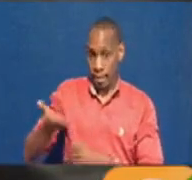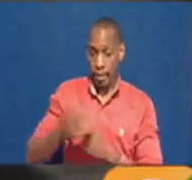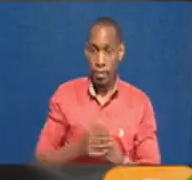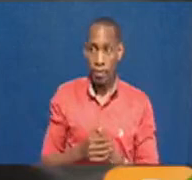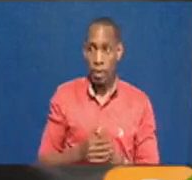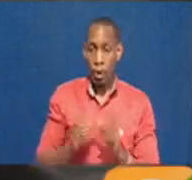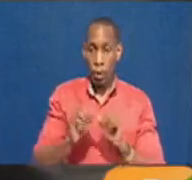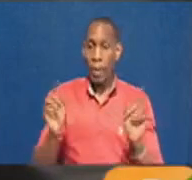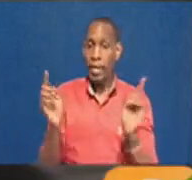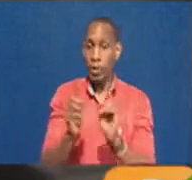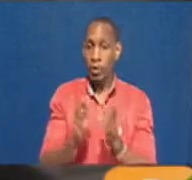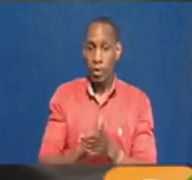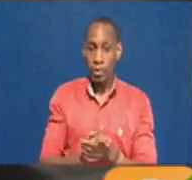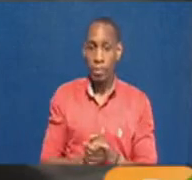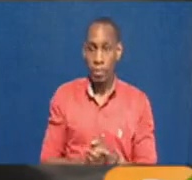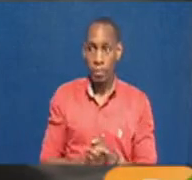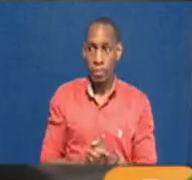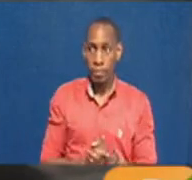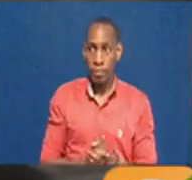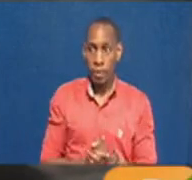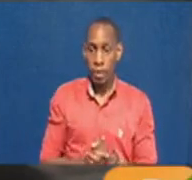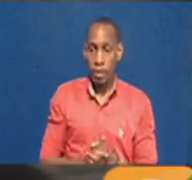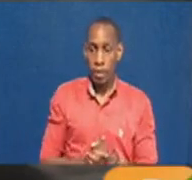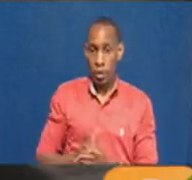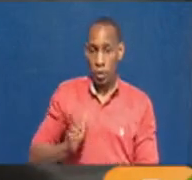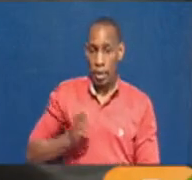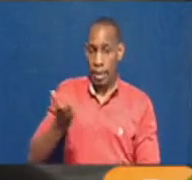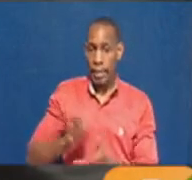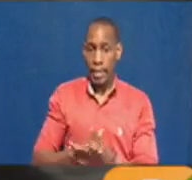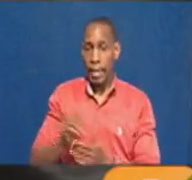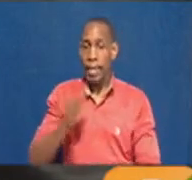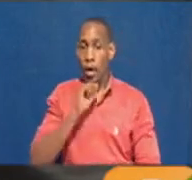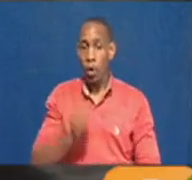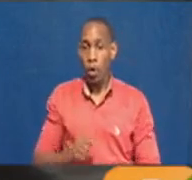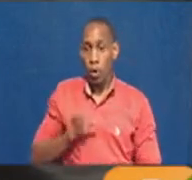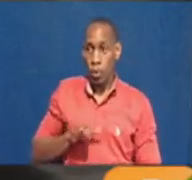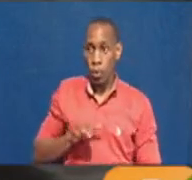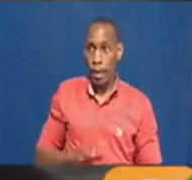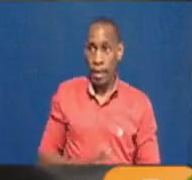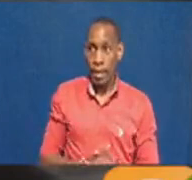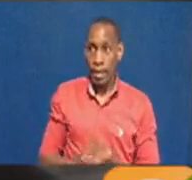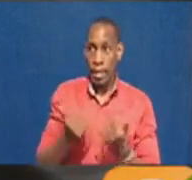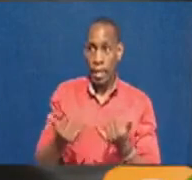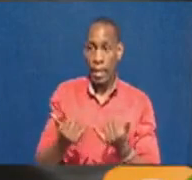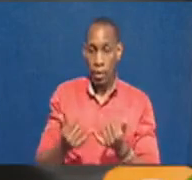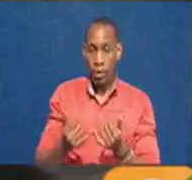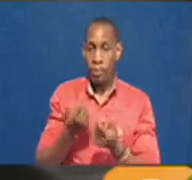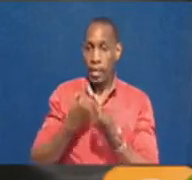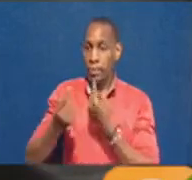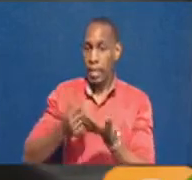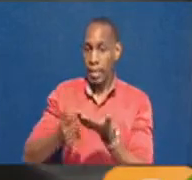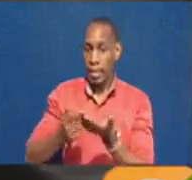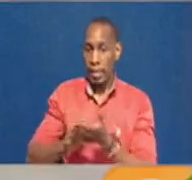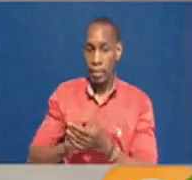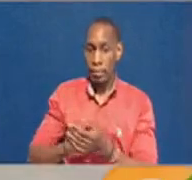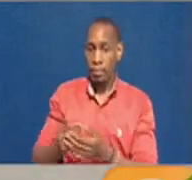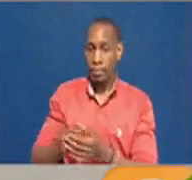brief. There's a lady here and an old woman. Now he comes to Kiswahili.